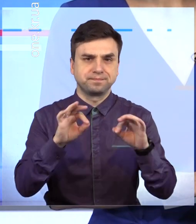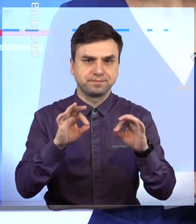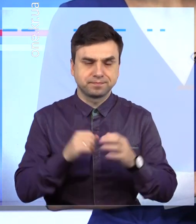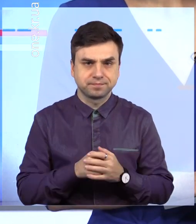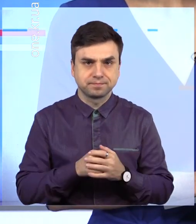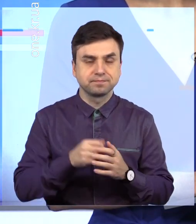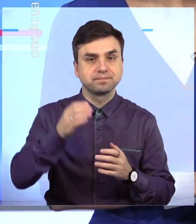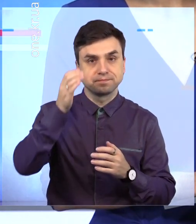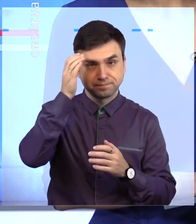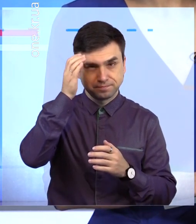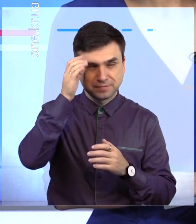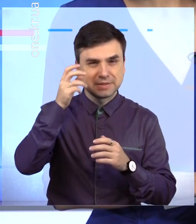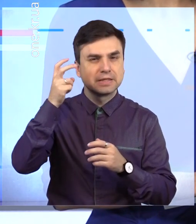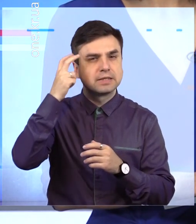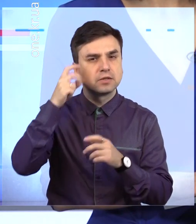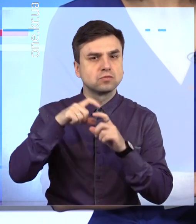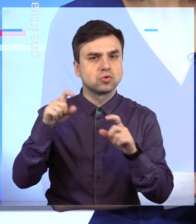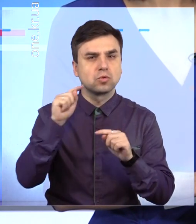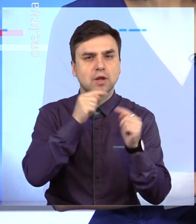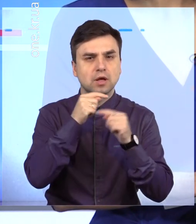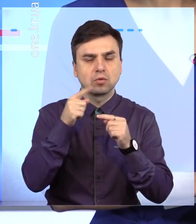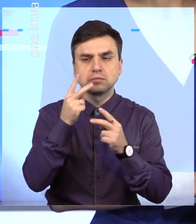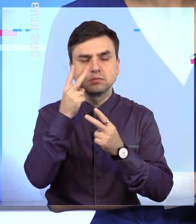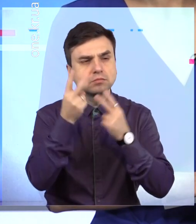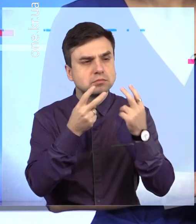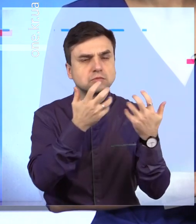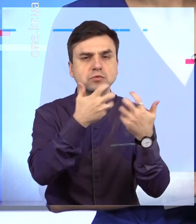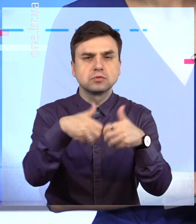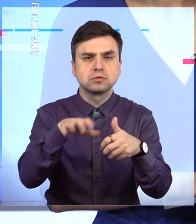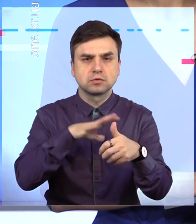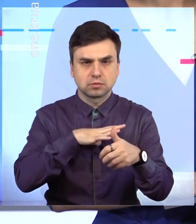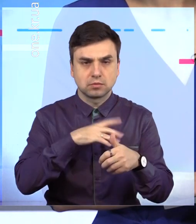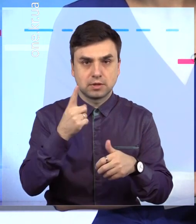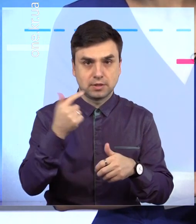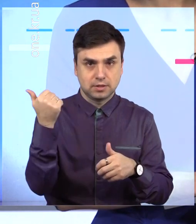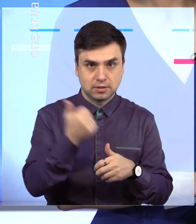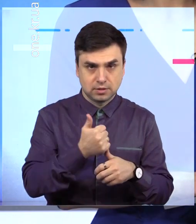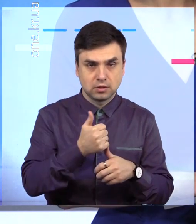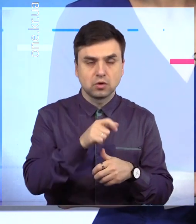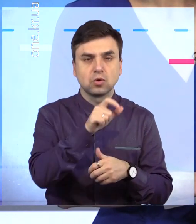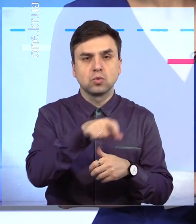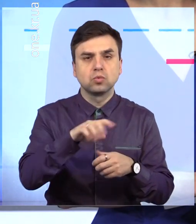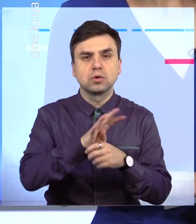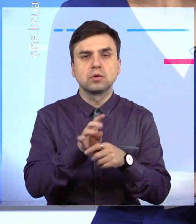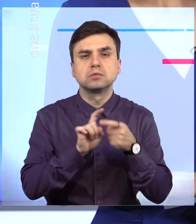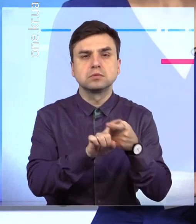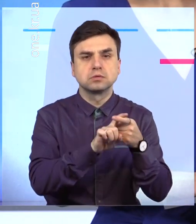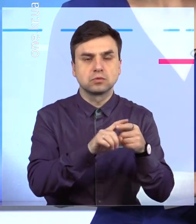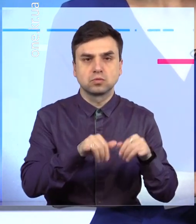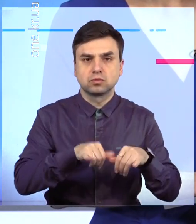зазначають експерти Київської школи економіки, за останній тиждень в Україні рівень захворюваності на COVID-19 збільшився на